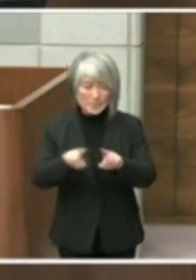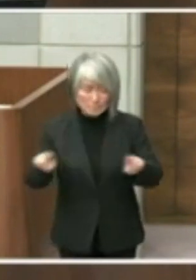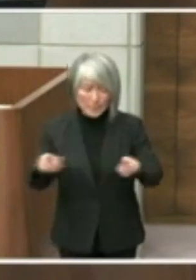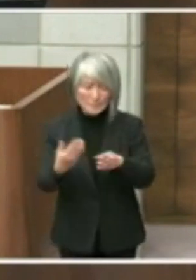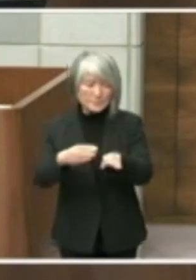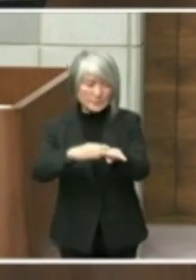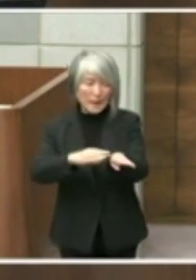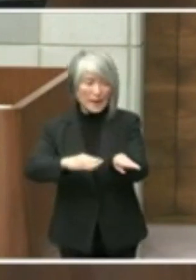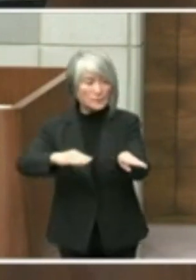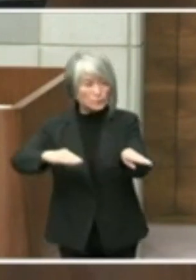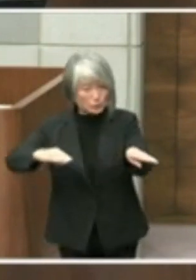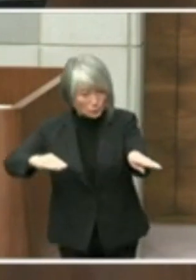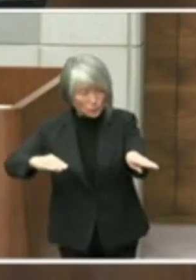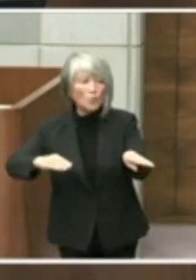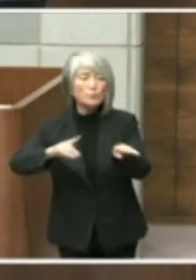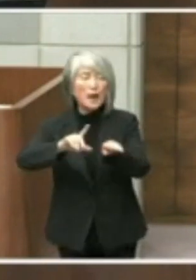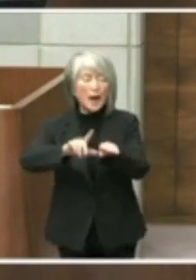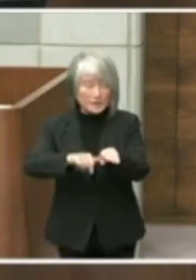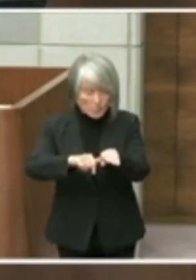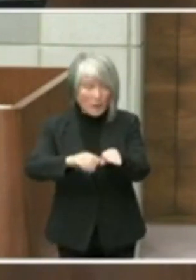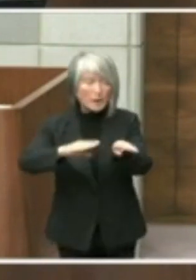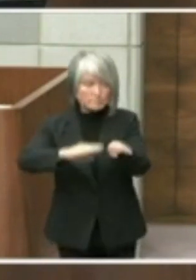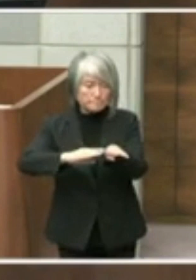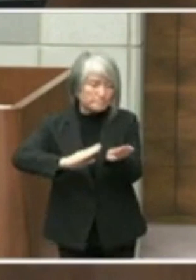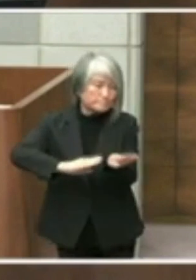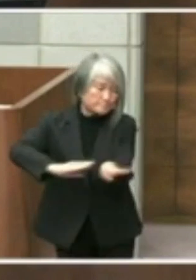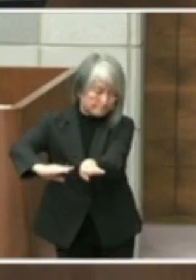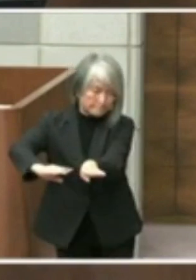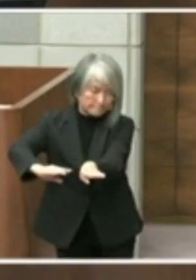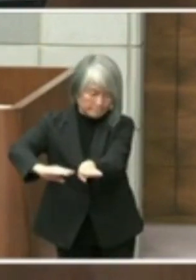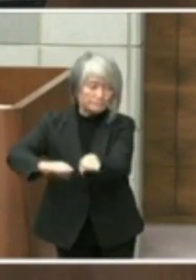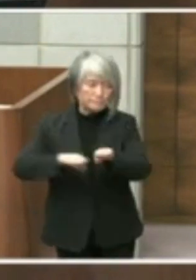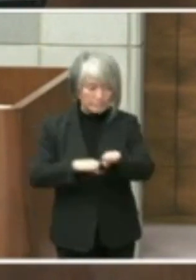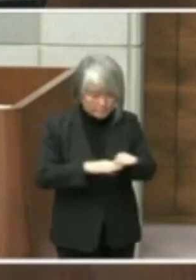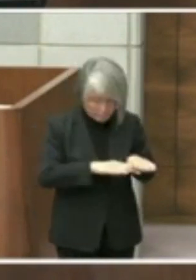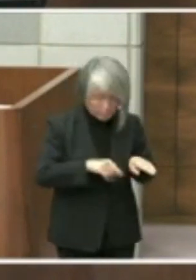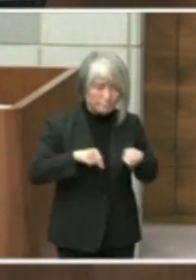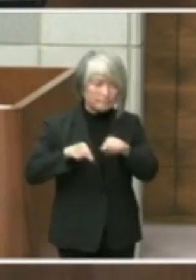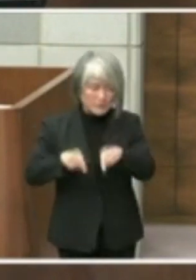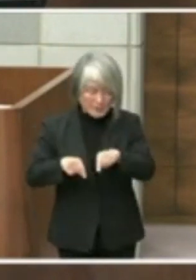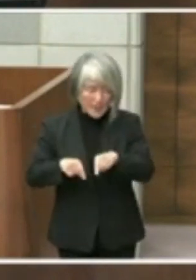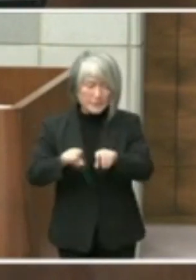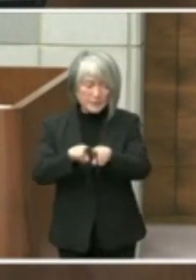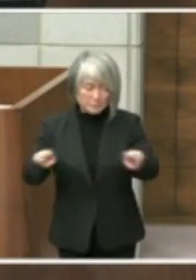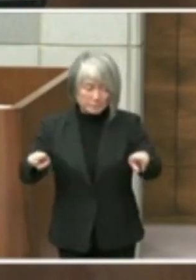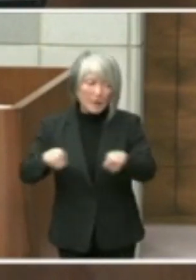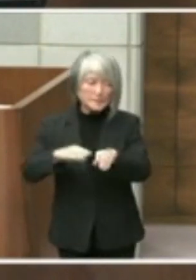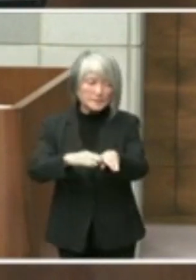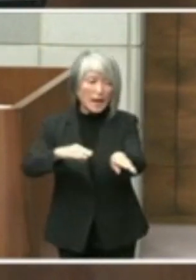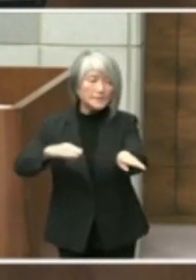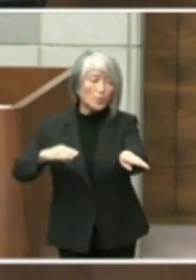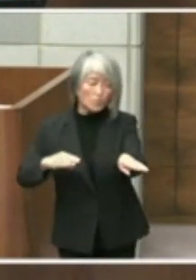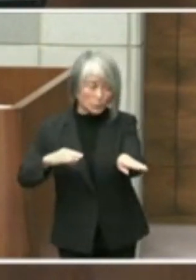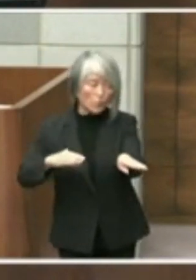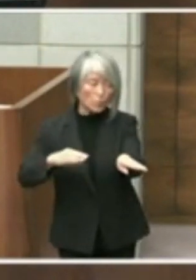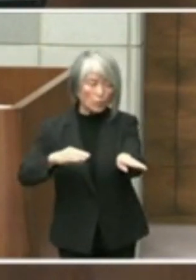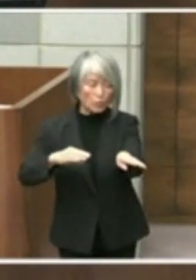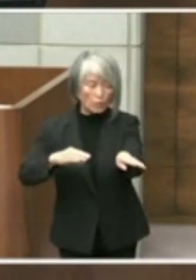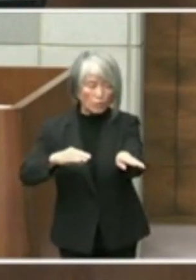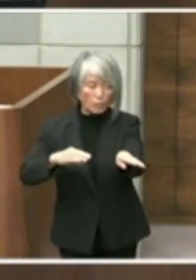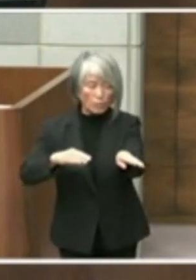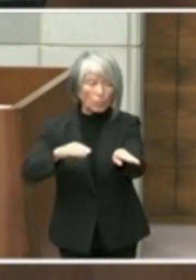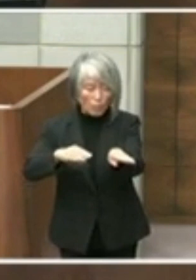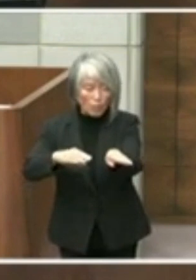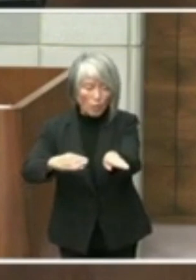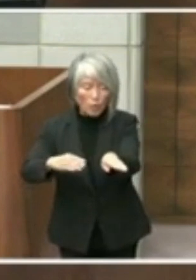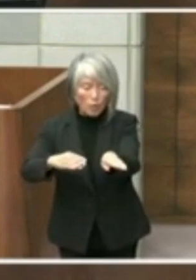車列にご協力をいただき、前後や左右に詰めていただく、あるいは一般車両数台の敷地内に